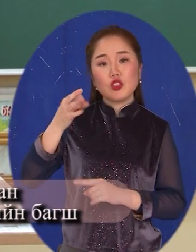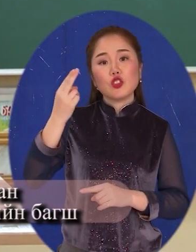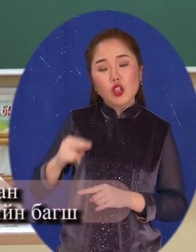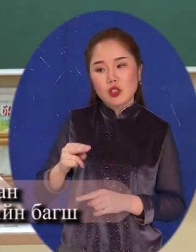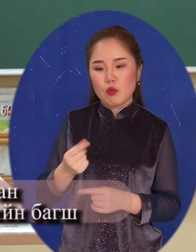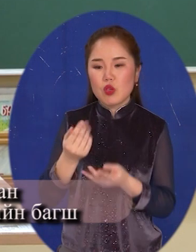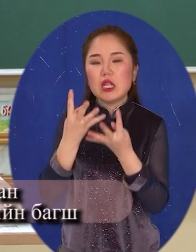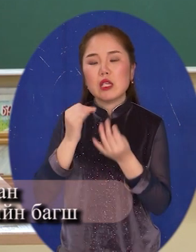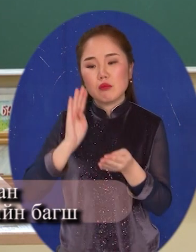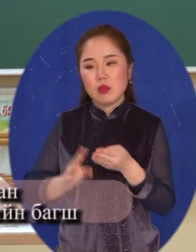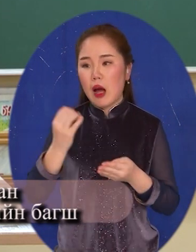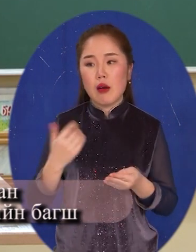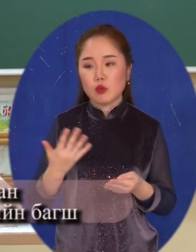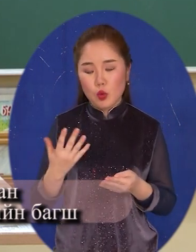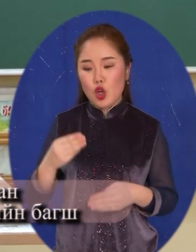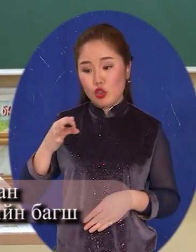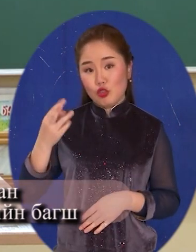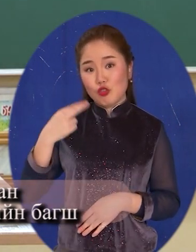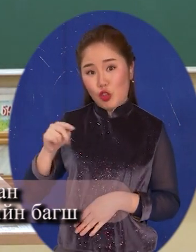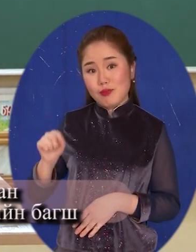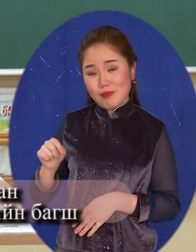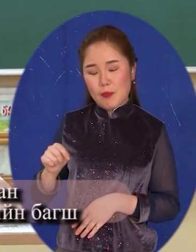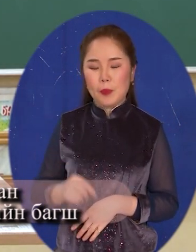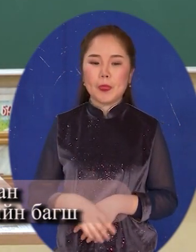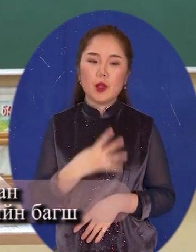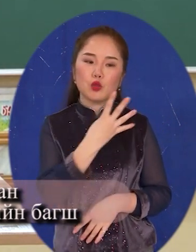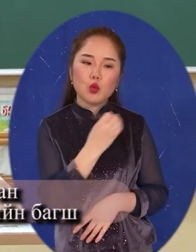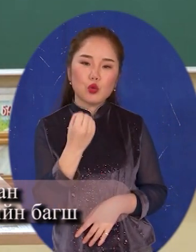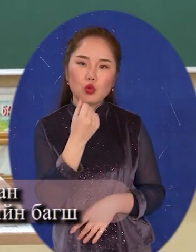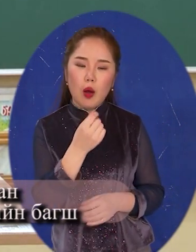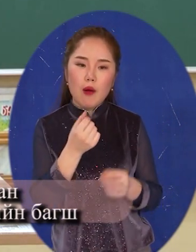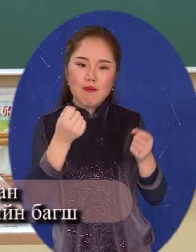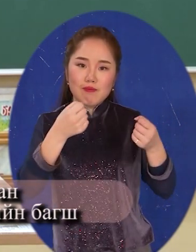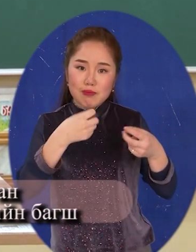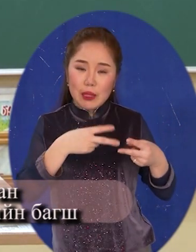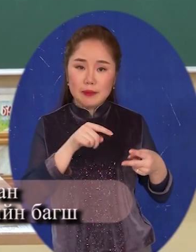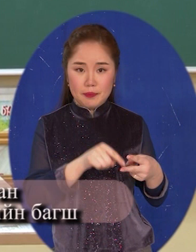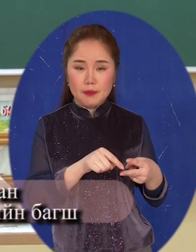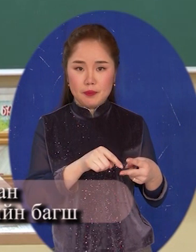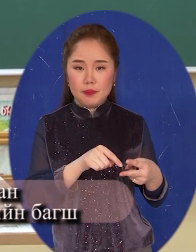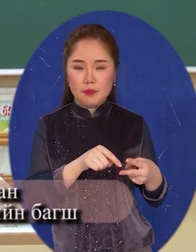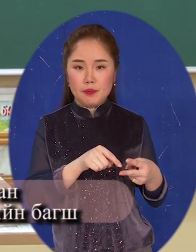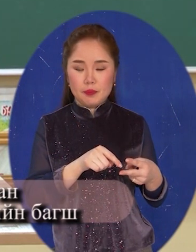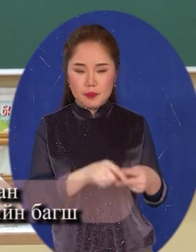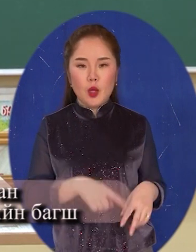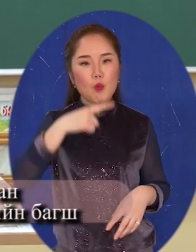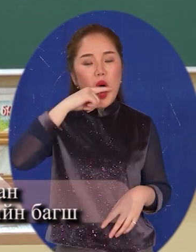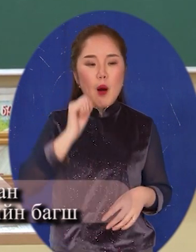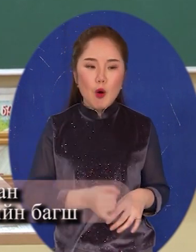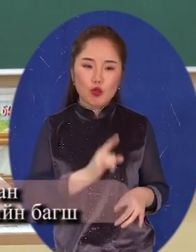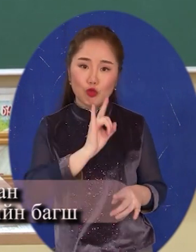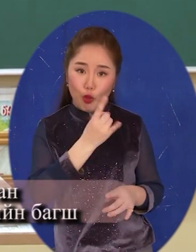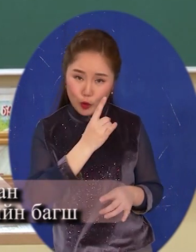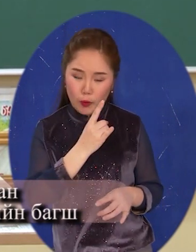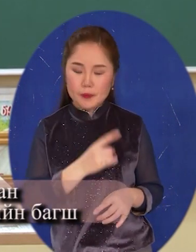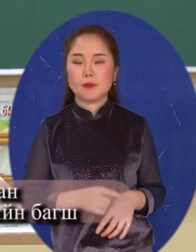Ал Тот бағасы неше сом болатын, қандай-қандай ойыншықтар алды дегенде, Тот 400 төгірік болатын ат